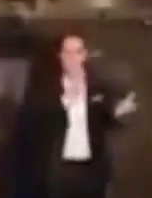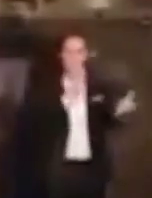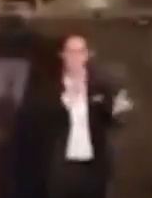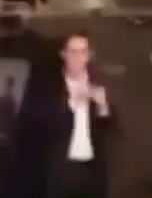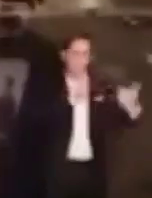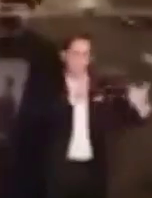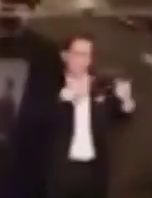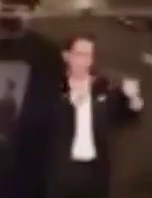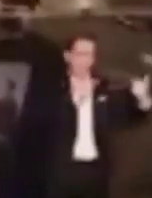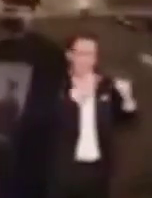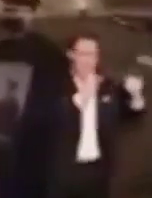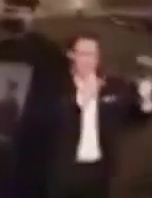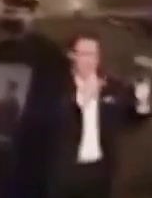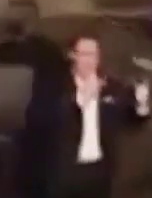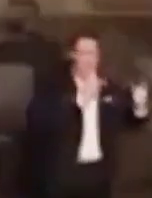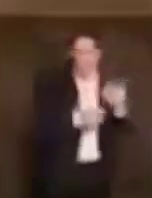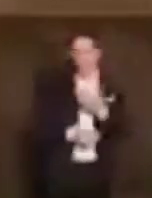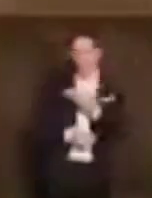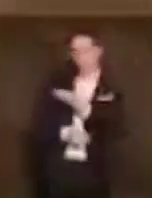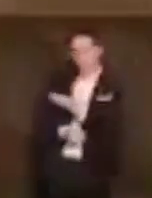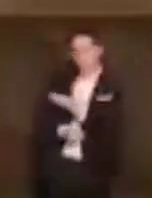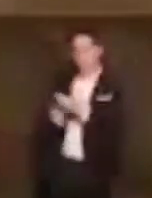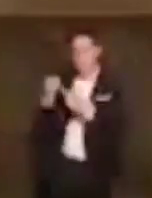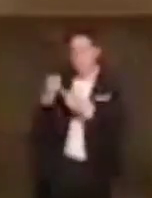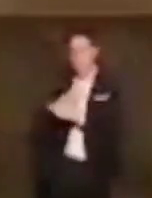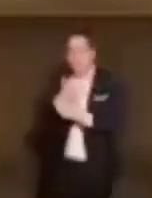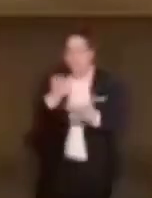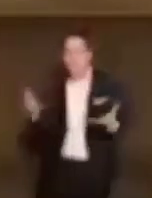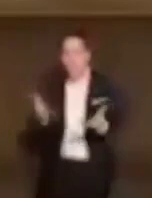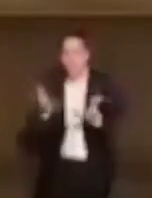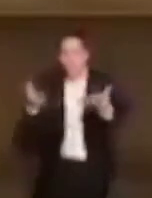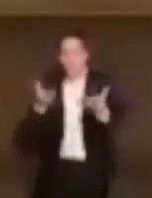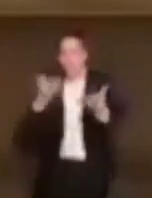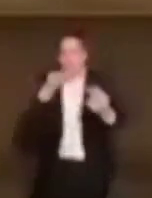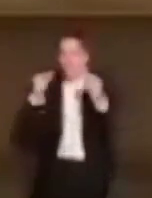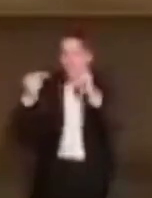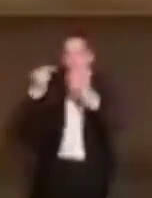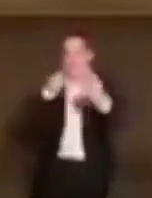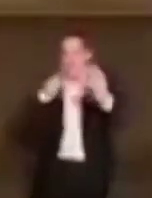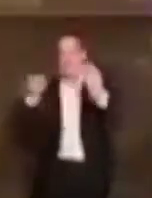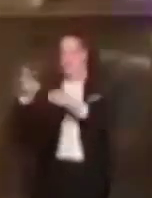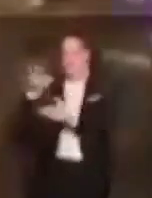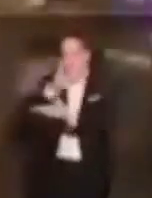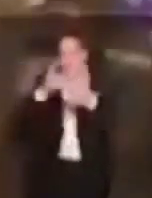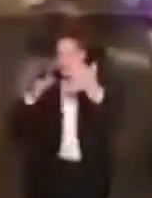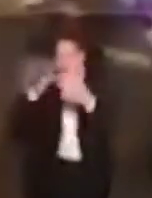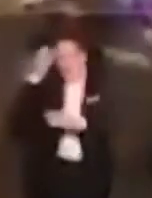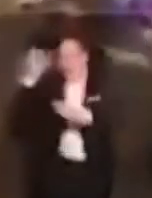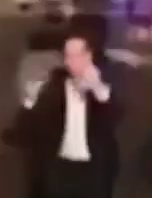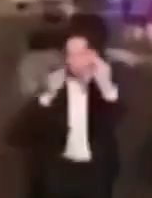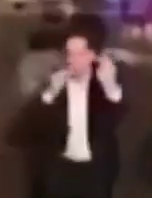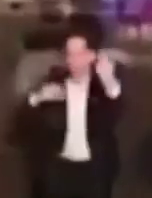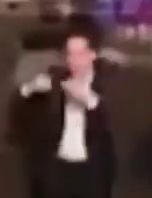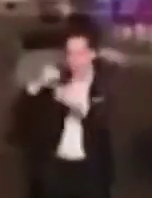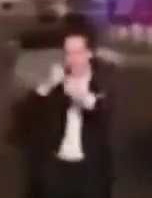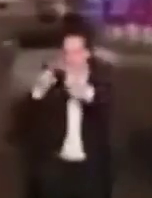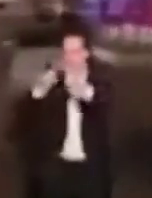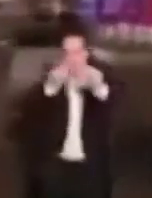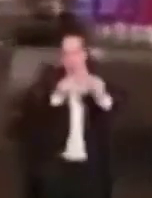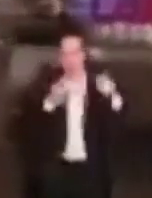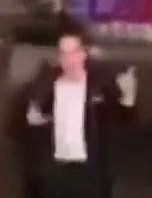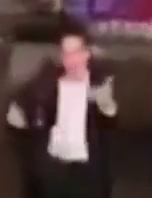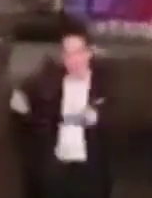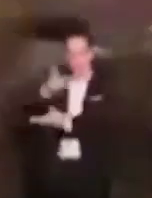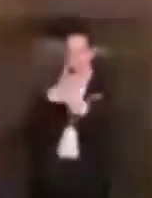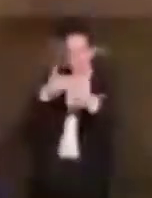آبرو و کرامت محمد نبود در مقابل اصحابش؟ چه کسی به محمد اهانت کرد؟